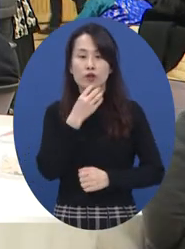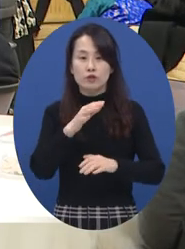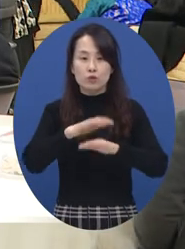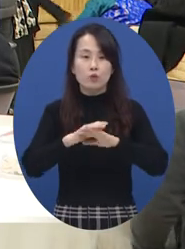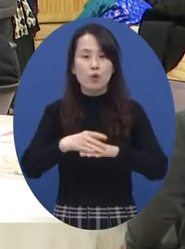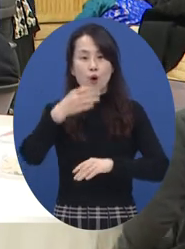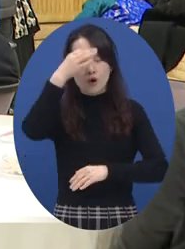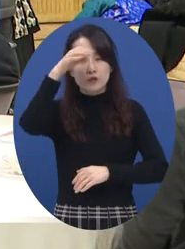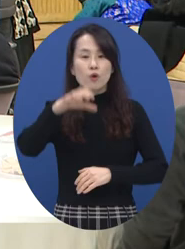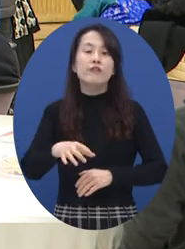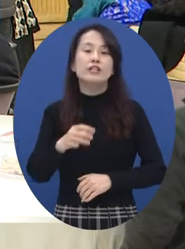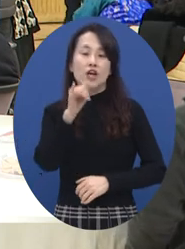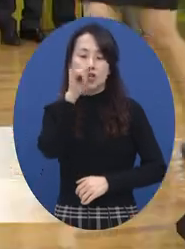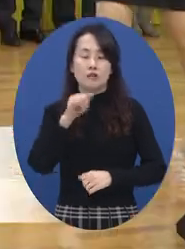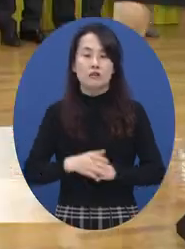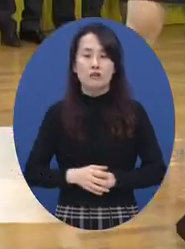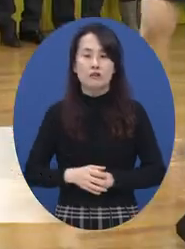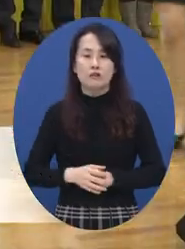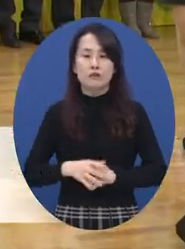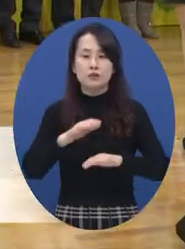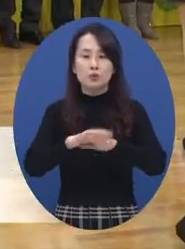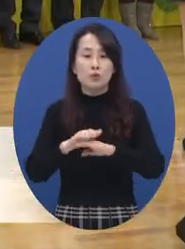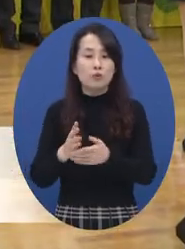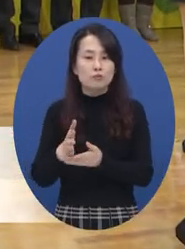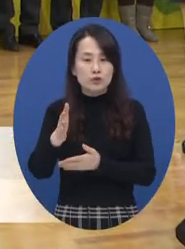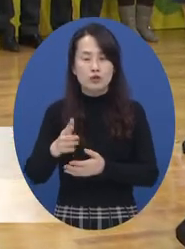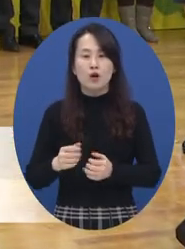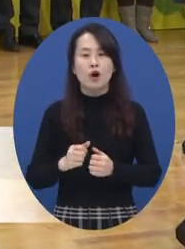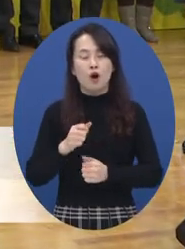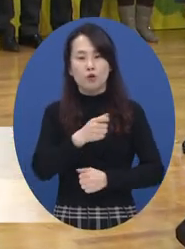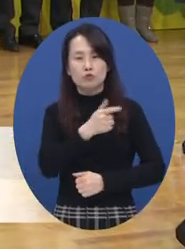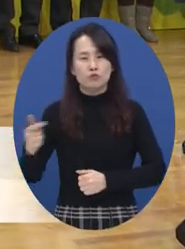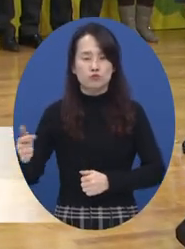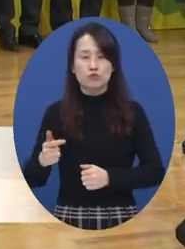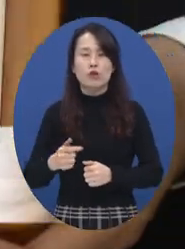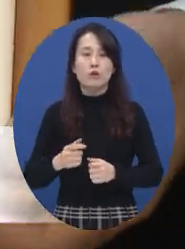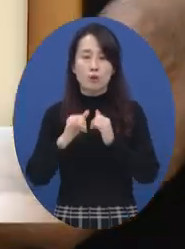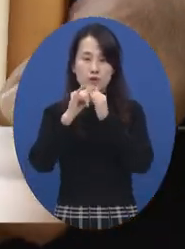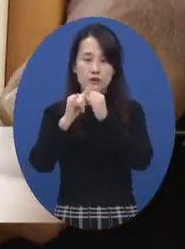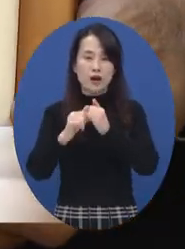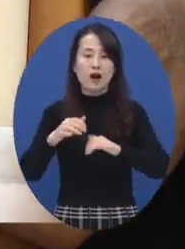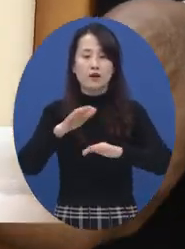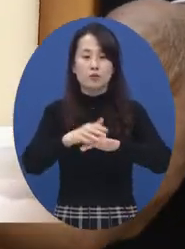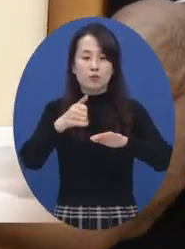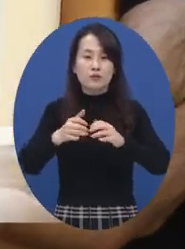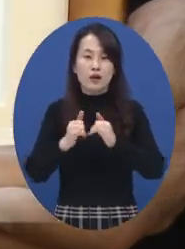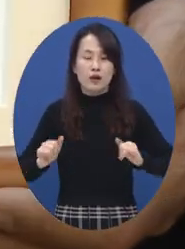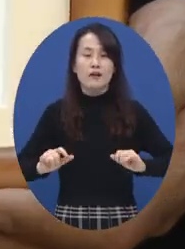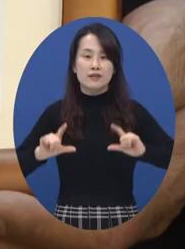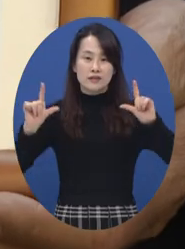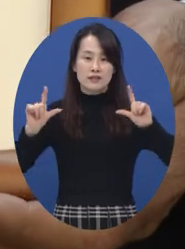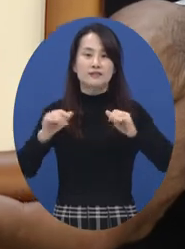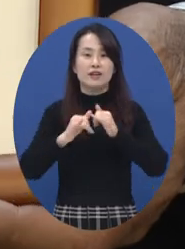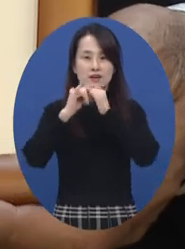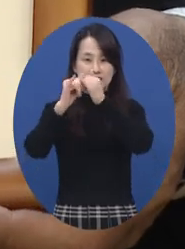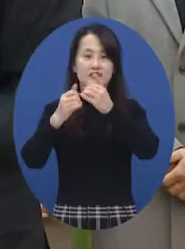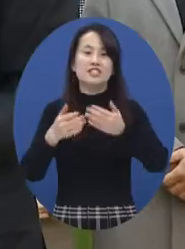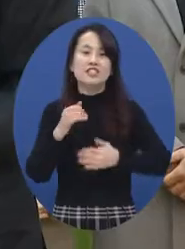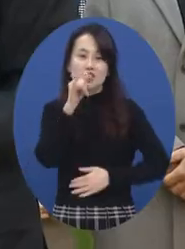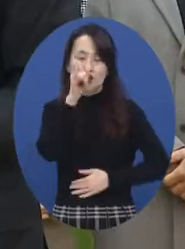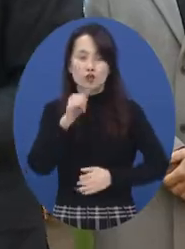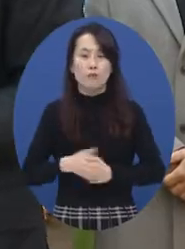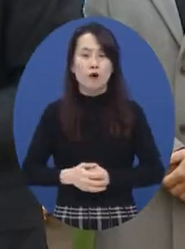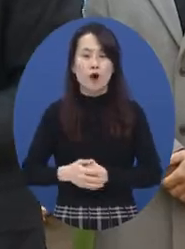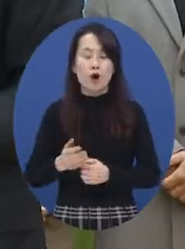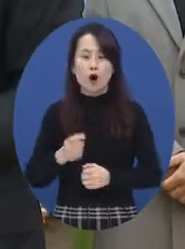열렸습니다. 이번 행사에선 경기도 농업 분야에서 최고의 상이라 불리는 경기도 농업인 대상 시상이 진행됐습니다.